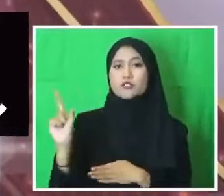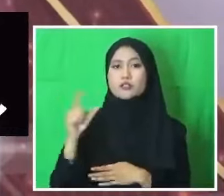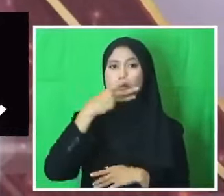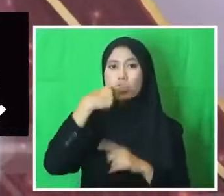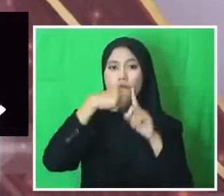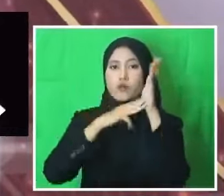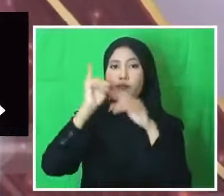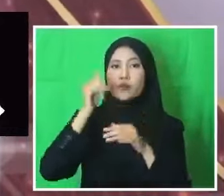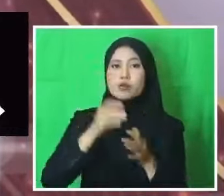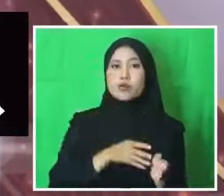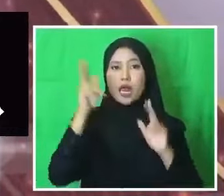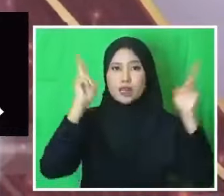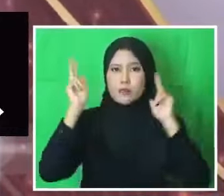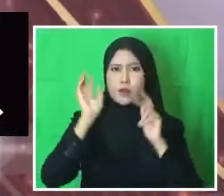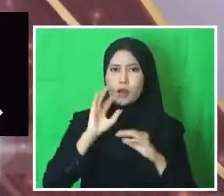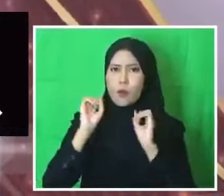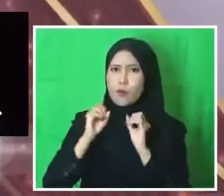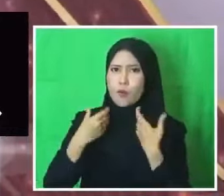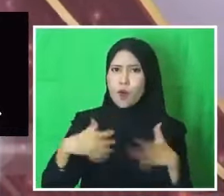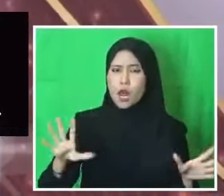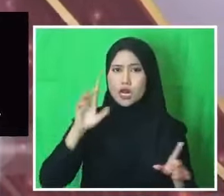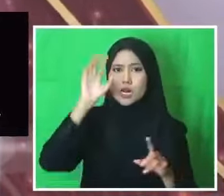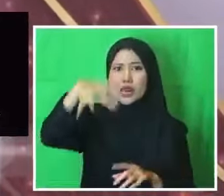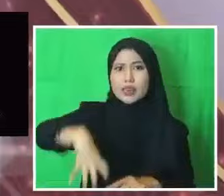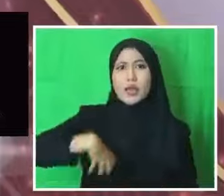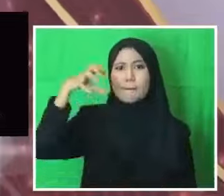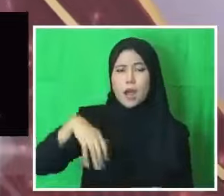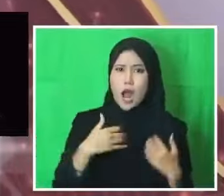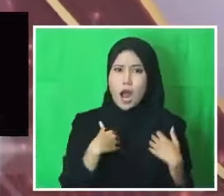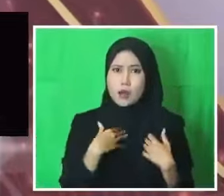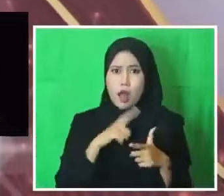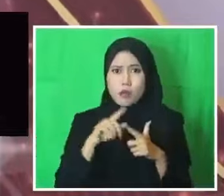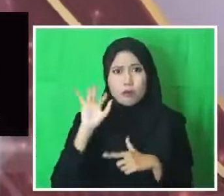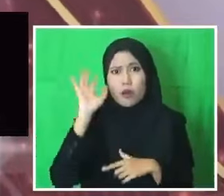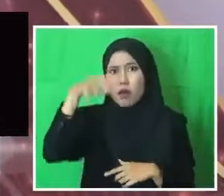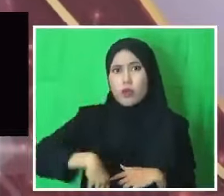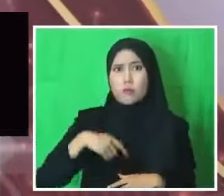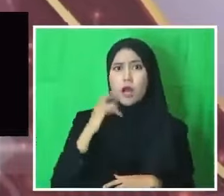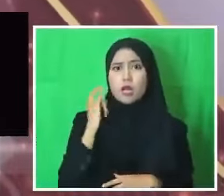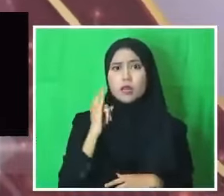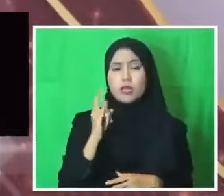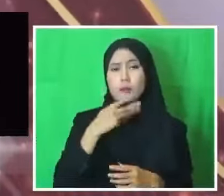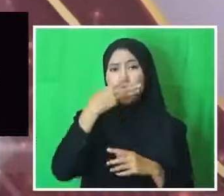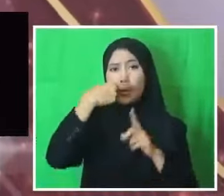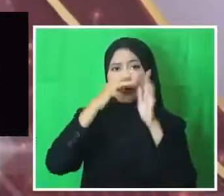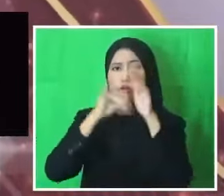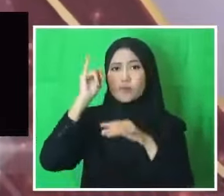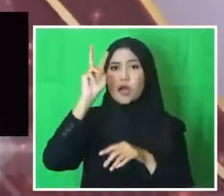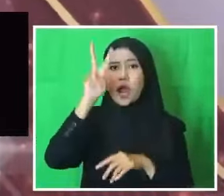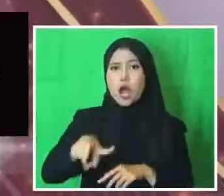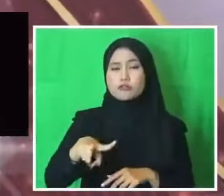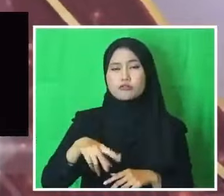NTB tidak boleh hanya tergantung dari tambang ada tidak ada tambang laju pertumbuhan ekonomi NTB harus